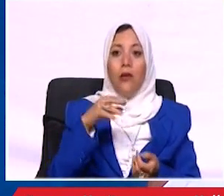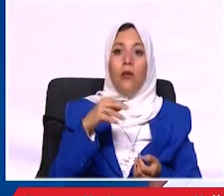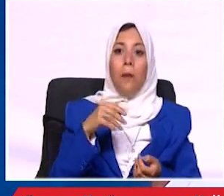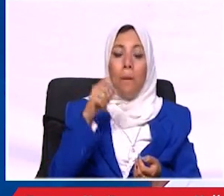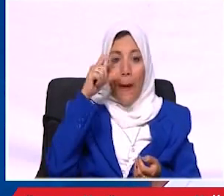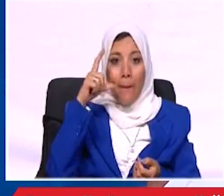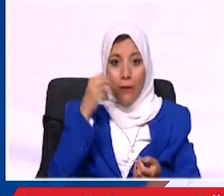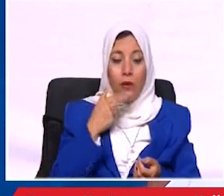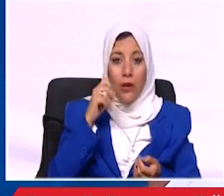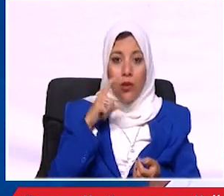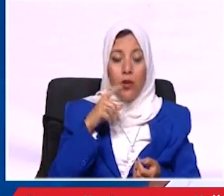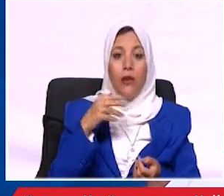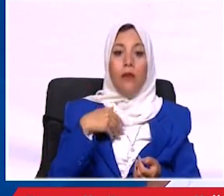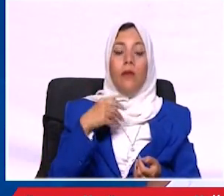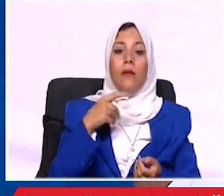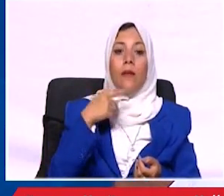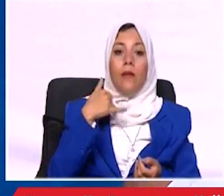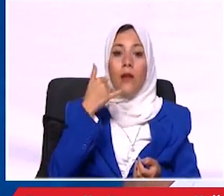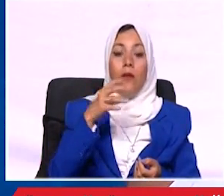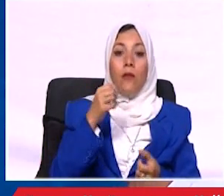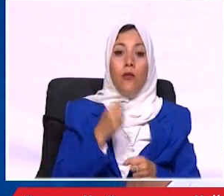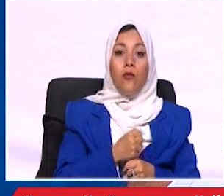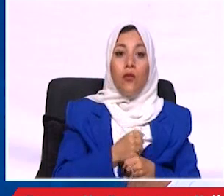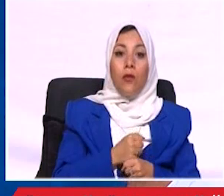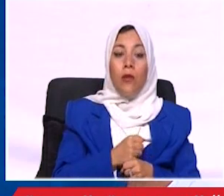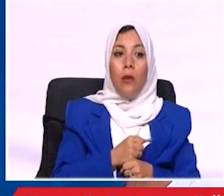عايش، راجل فلسطيني الاصل،